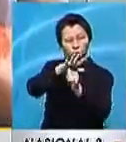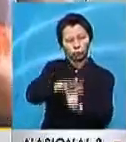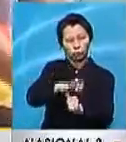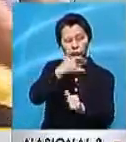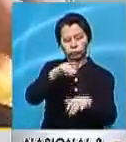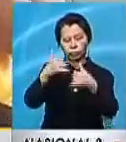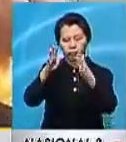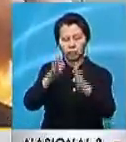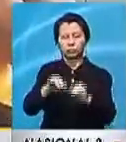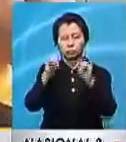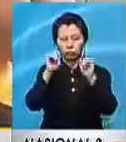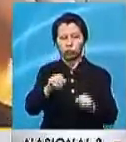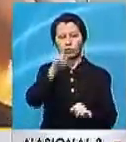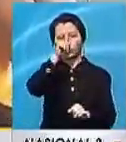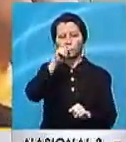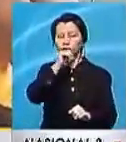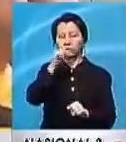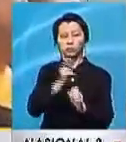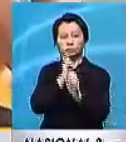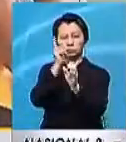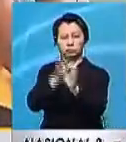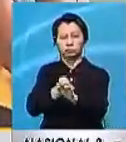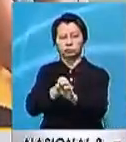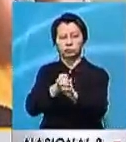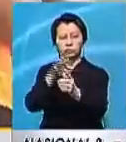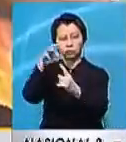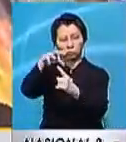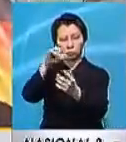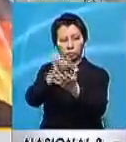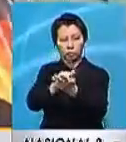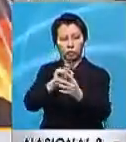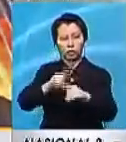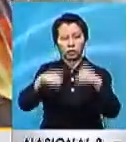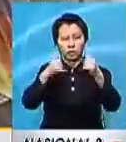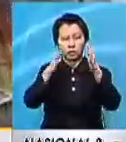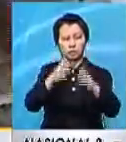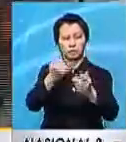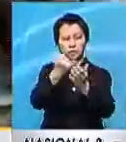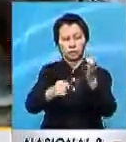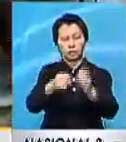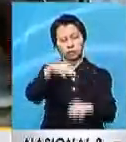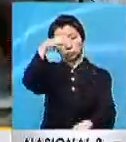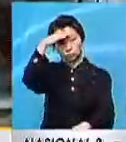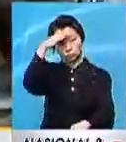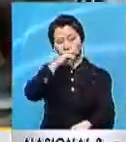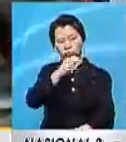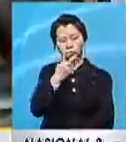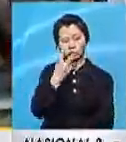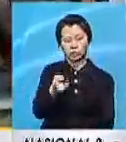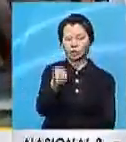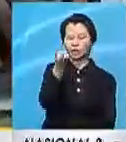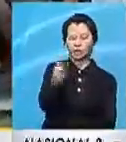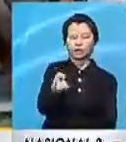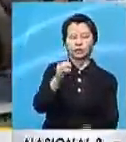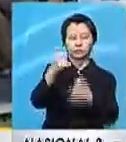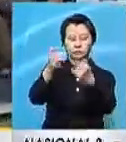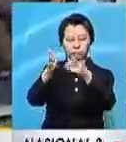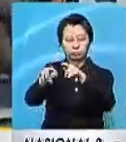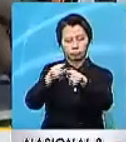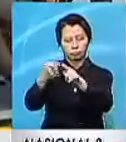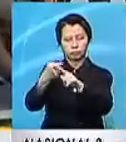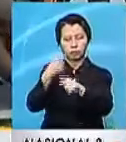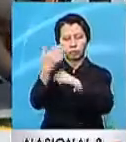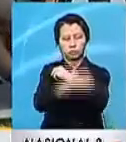yang sudah layak pasti tidak menyertai kejohanan itu. Namun atlet kelahiran Johor ini tidak akan memandang mudah kemampuan pesaing